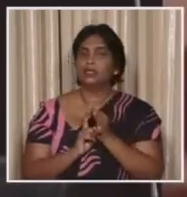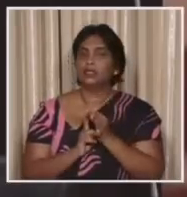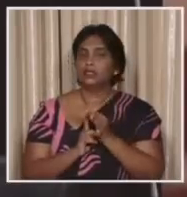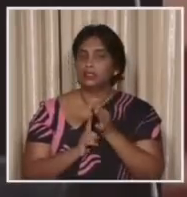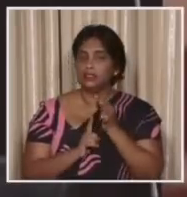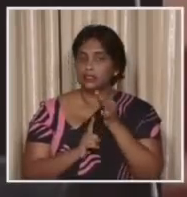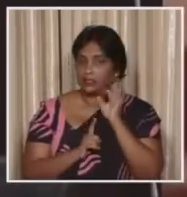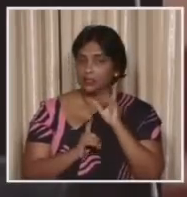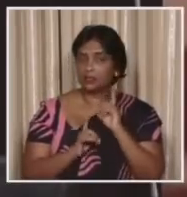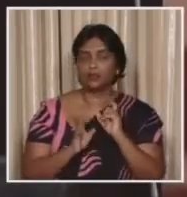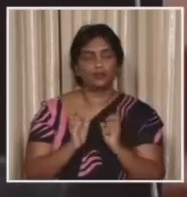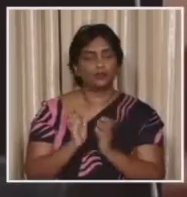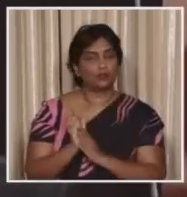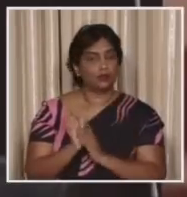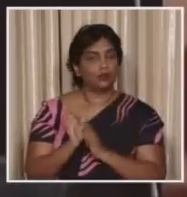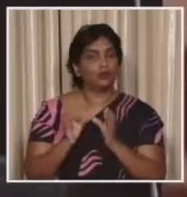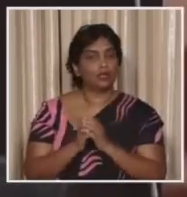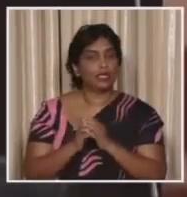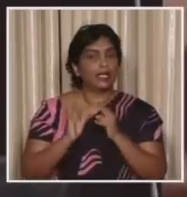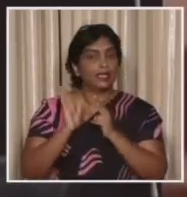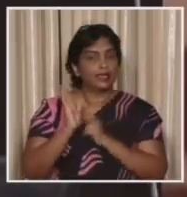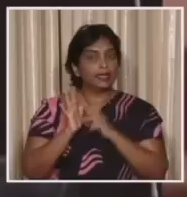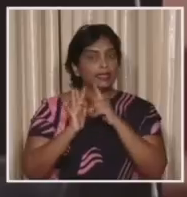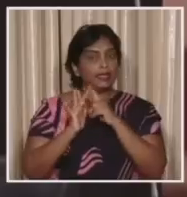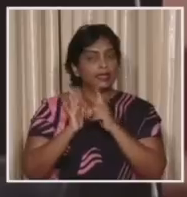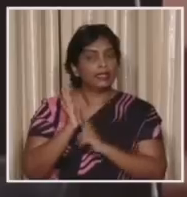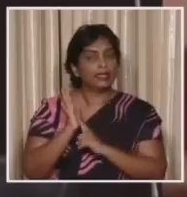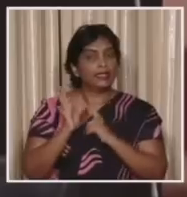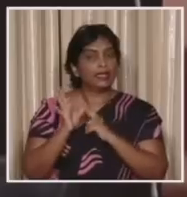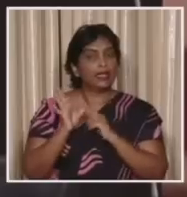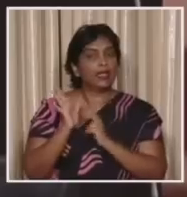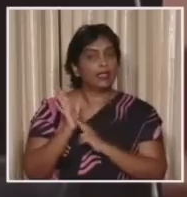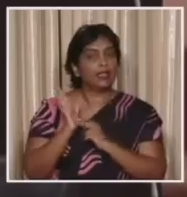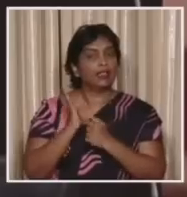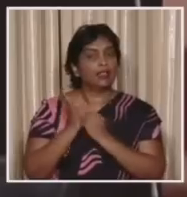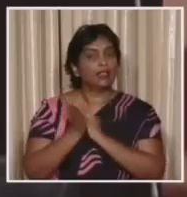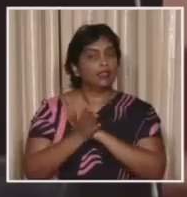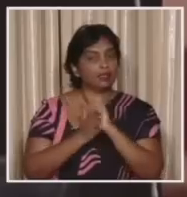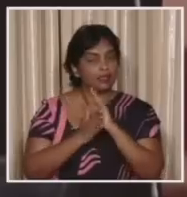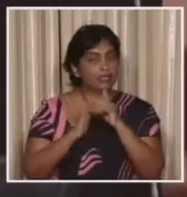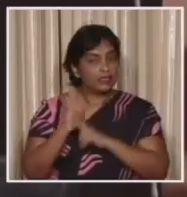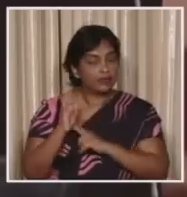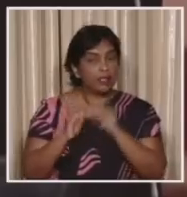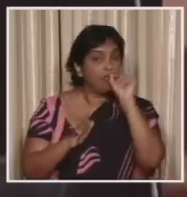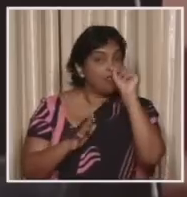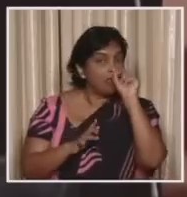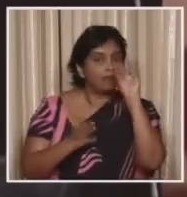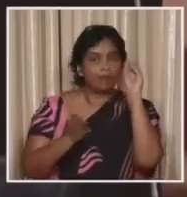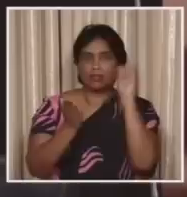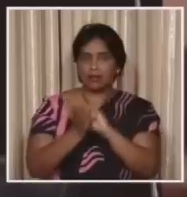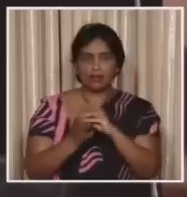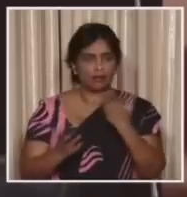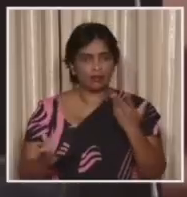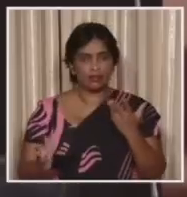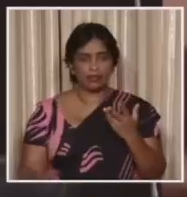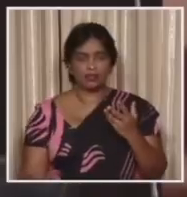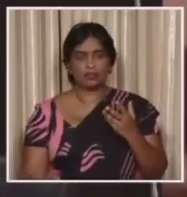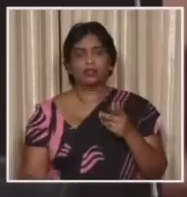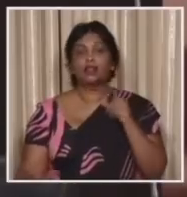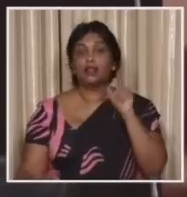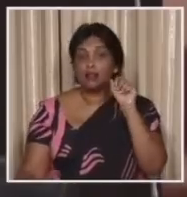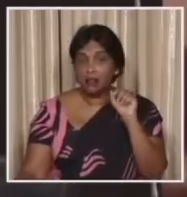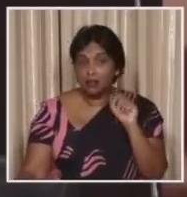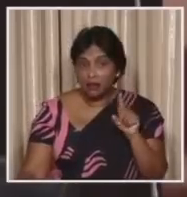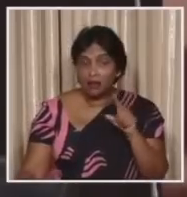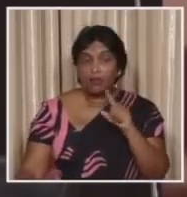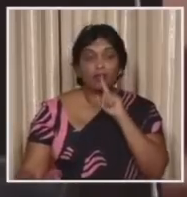ජනාධිමති කොමිෂන් එකෙන් නිලන්ත ජයවර්ධනගේ නමවත් කොහෙවත් ලියලා නැහැ කොමිෂන් එකේ නිලන්ති ජයවර්ධනගේ